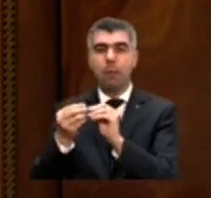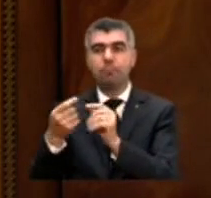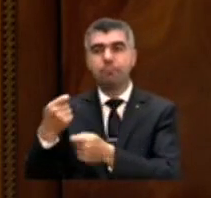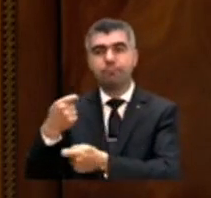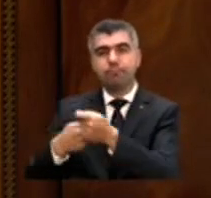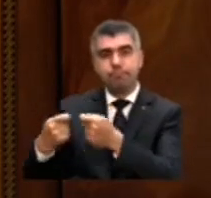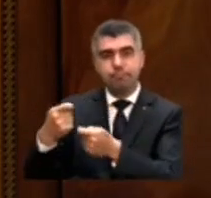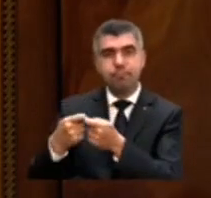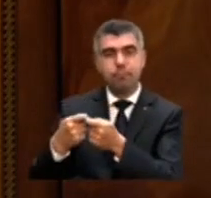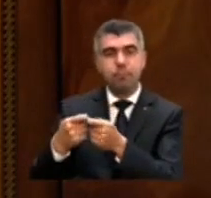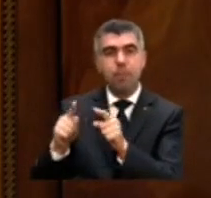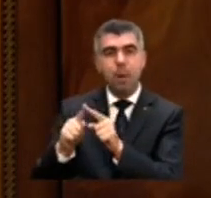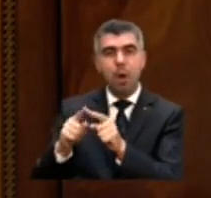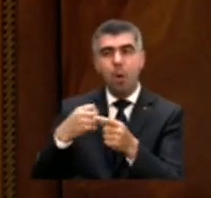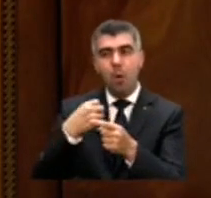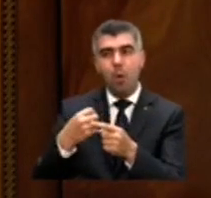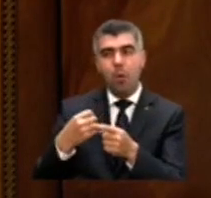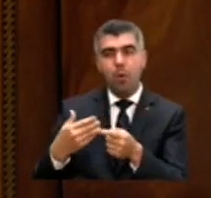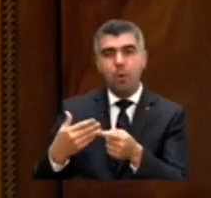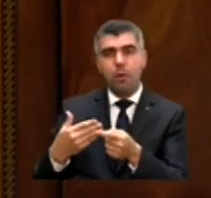فاختل الواقع اليومي للمغاربة